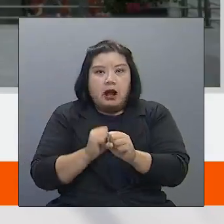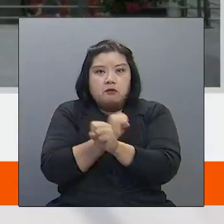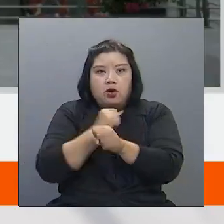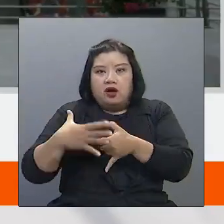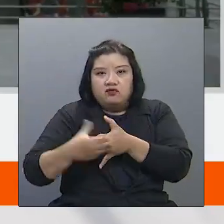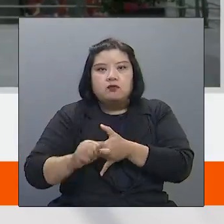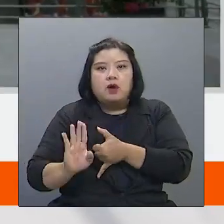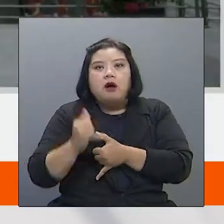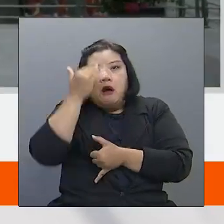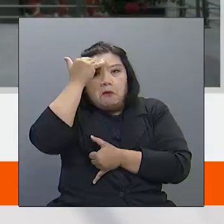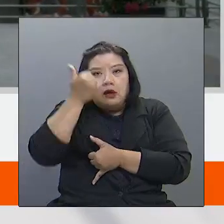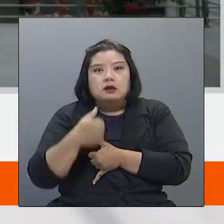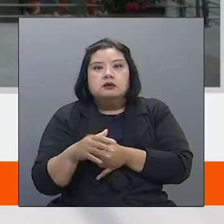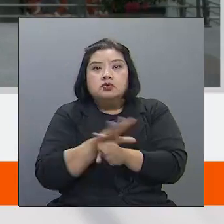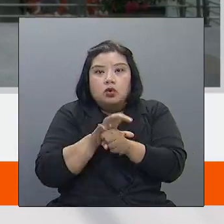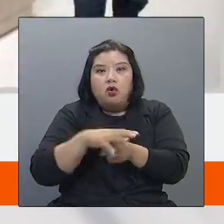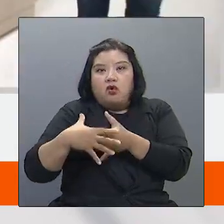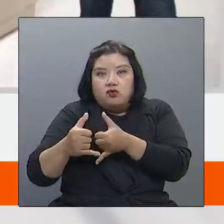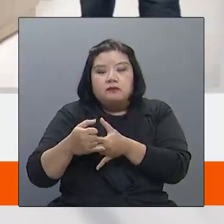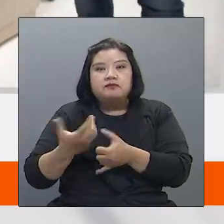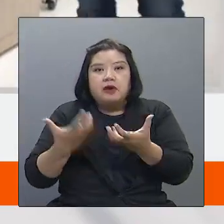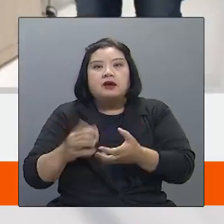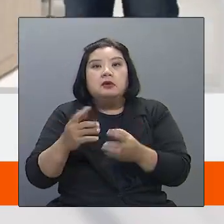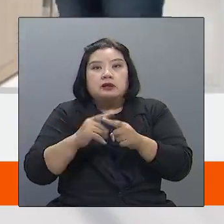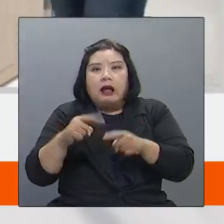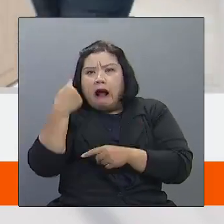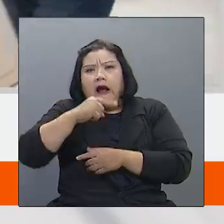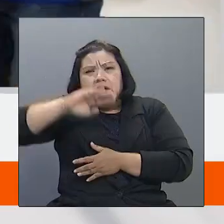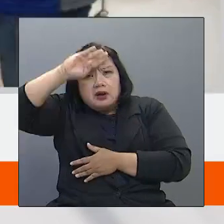ะว่าการกระจายของเชื้อถึงแม้เชื้อจะไม่รุนแรงแต่คนที่มีความ